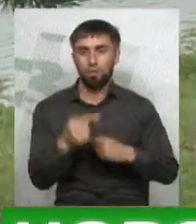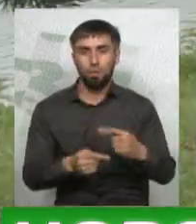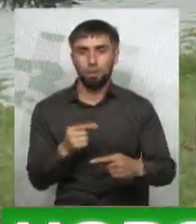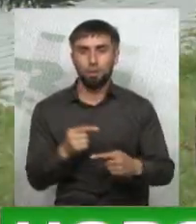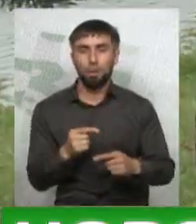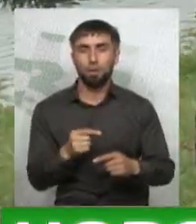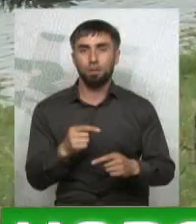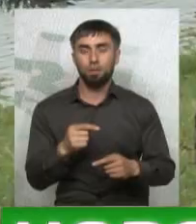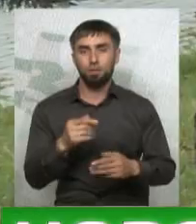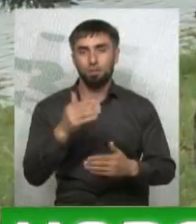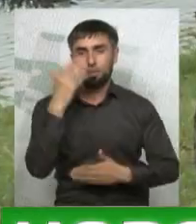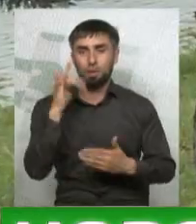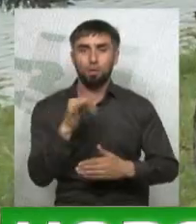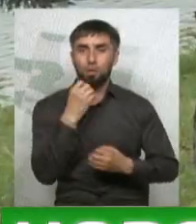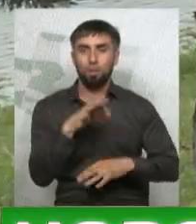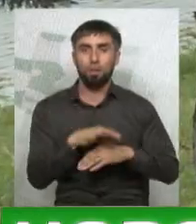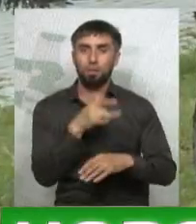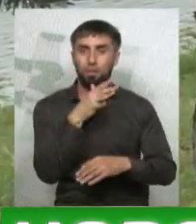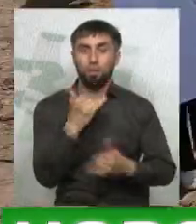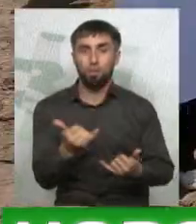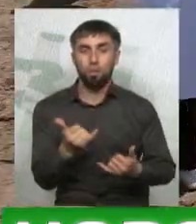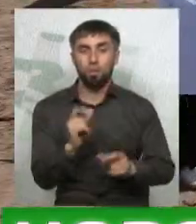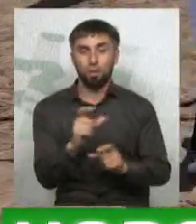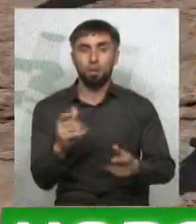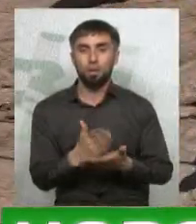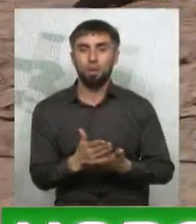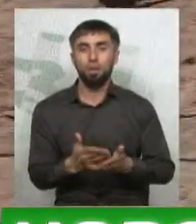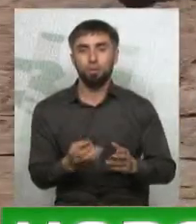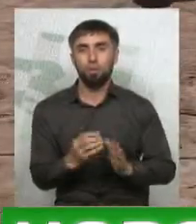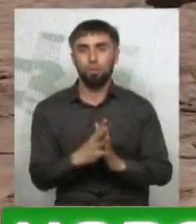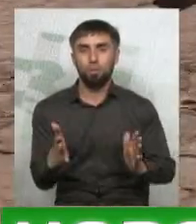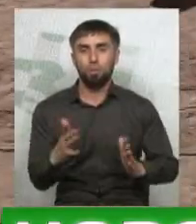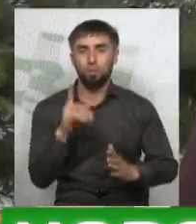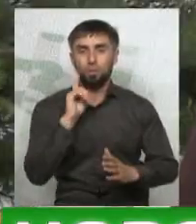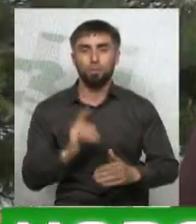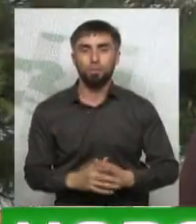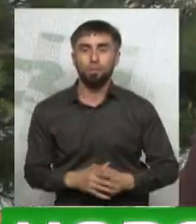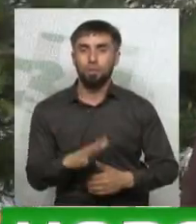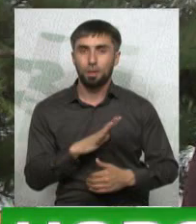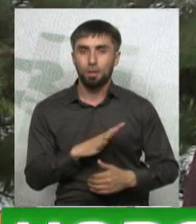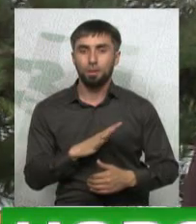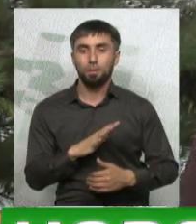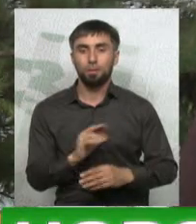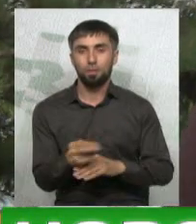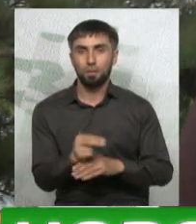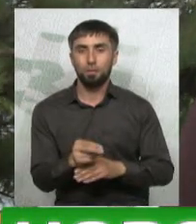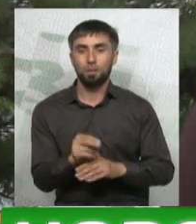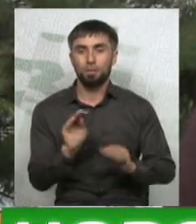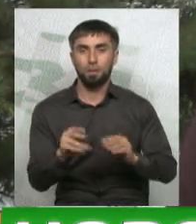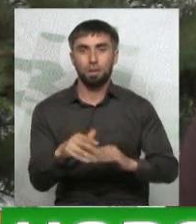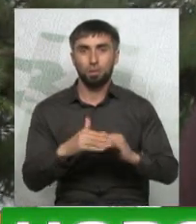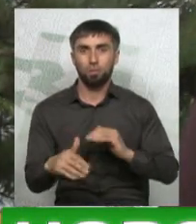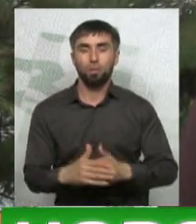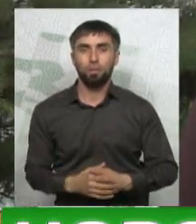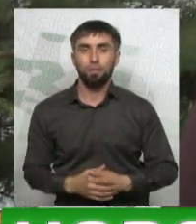поколение, развеяться и хорошо провести время. И сегодня у горожан появилось для этого еще больше удобств. Была благоустроена именно вот эта